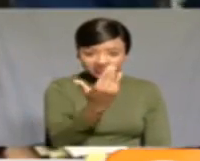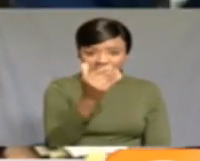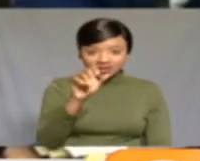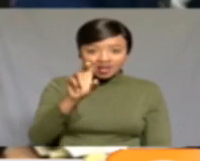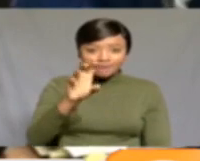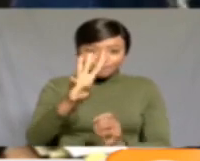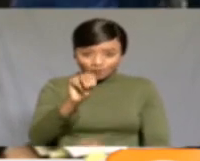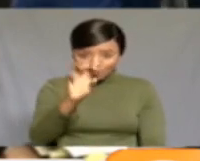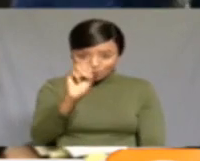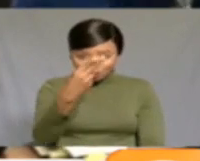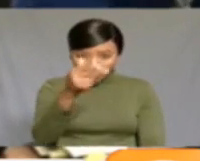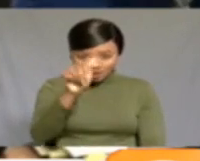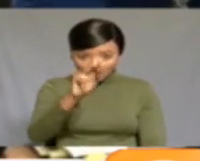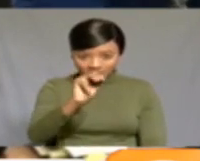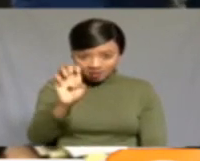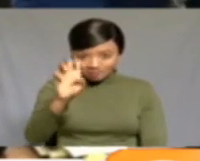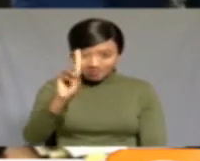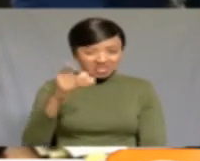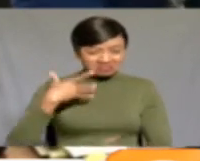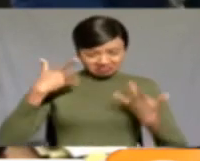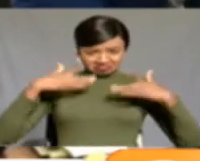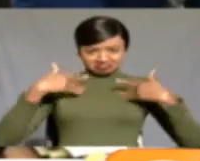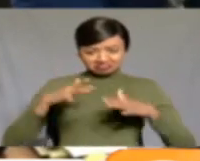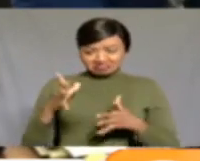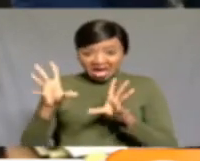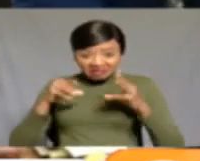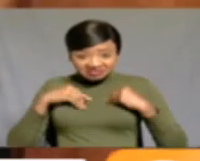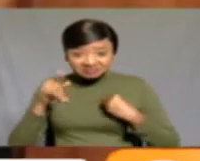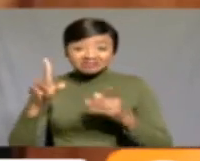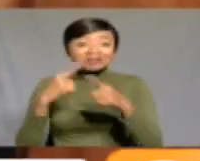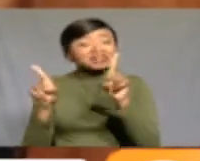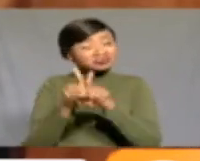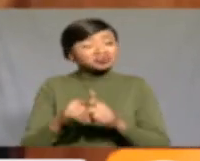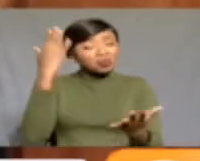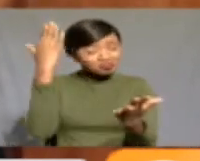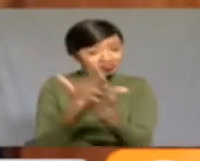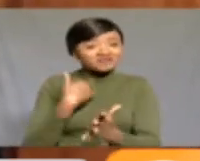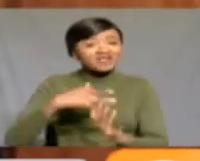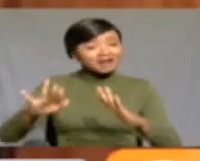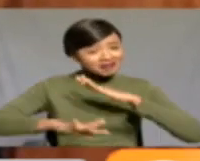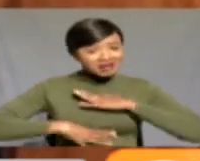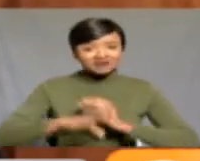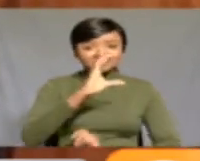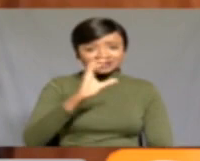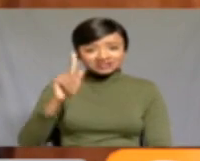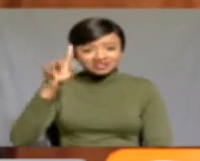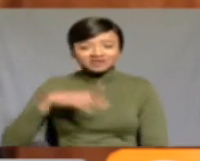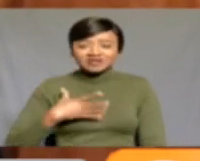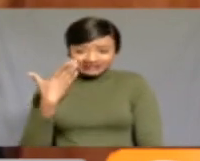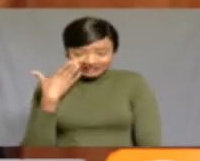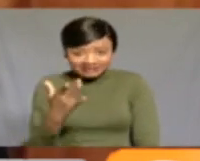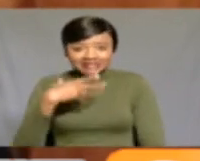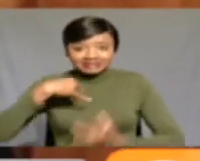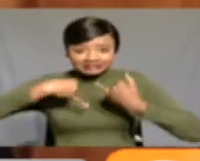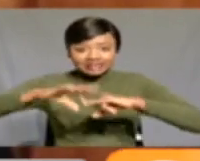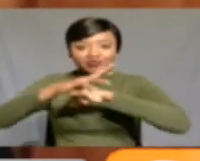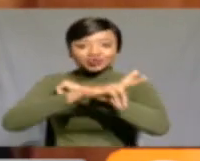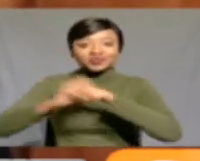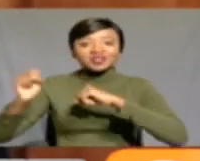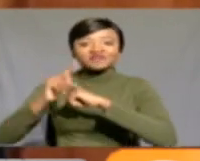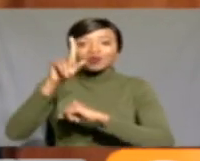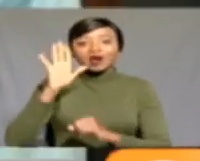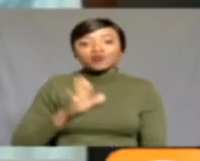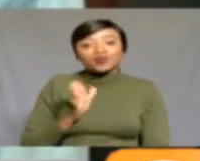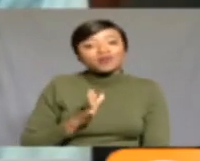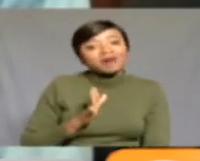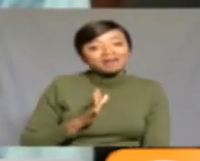Mutonyi walikana mashtaka yote licha ya kamera za CCTV kuonasa wakimwibia mwanamke mmoja nje ya duka la